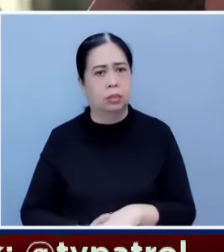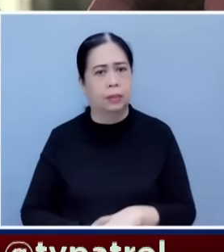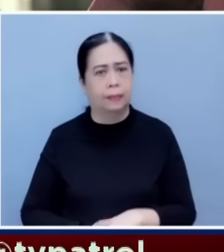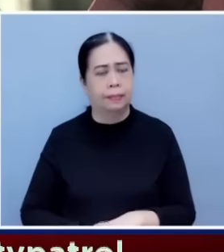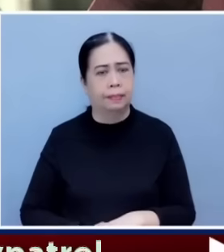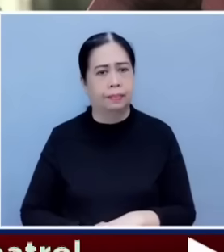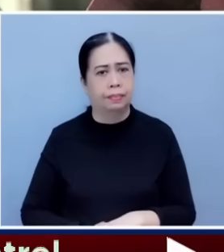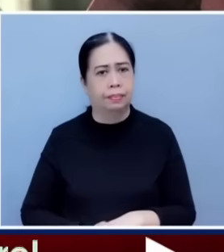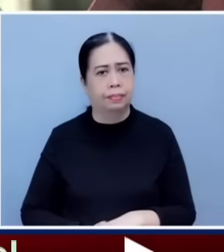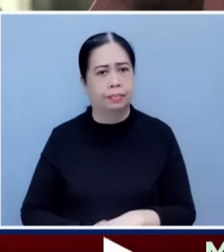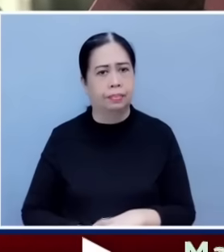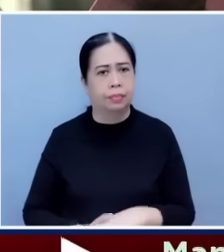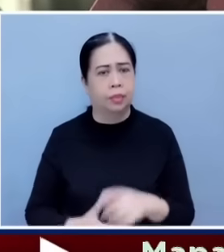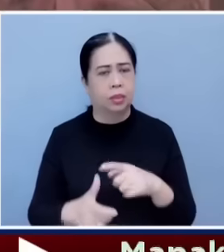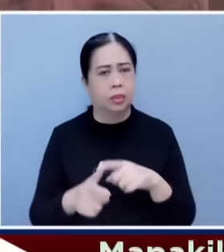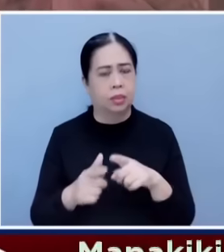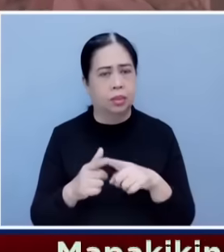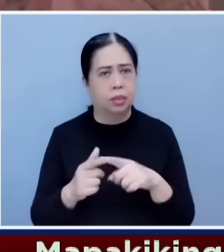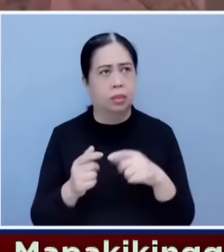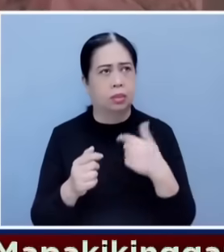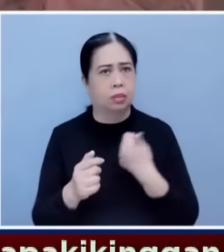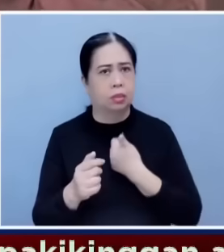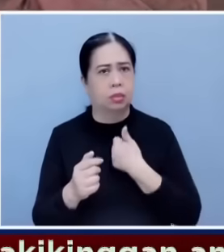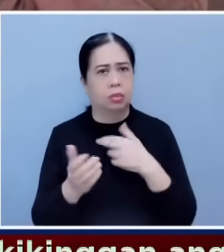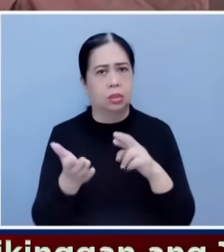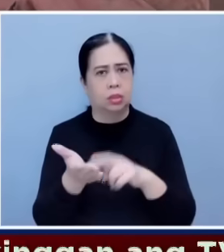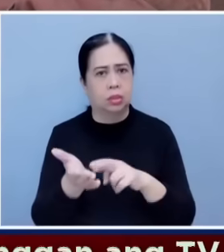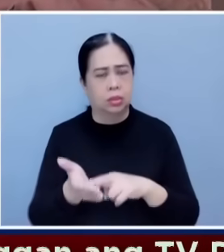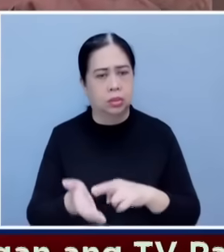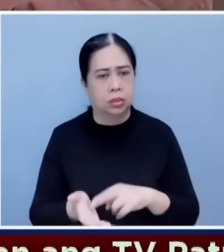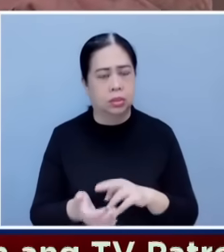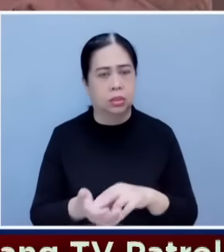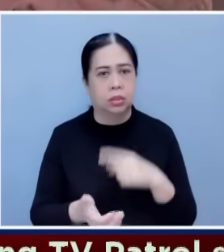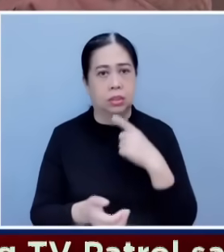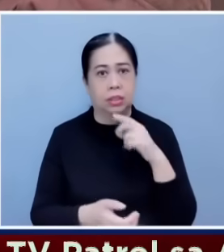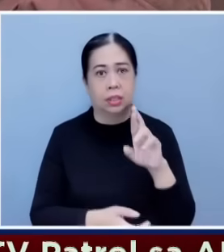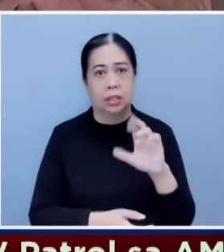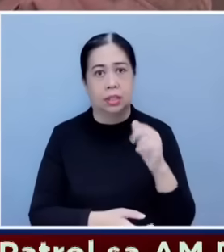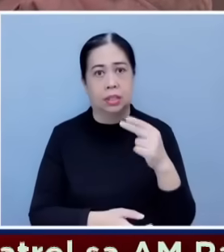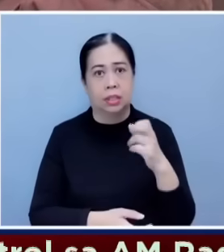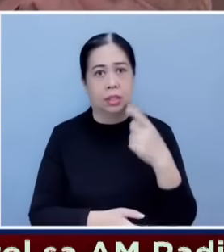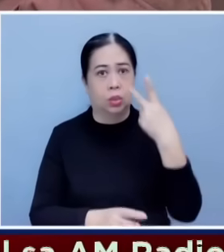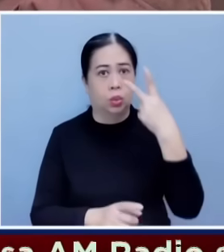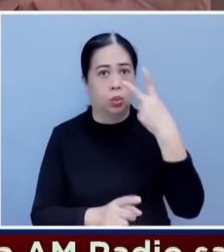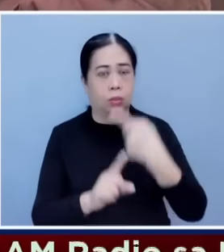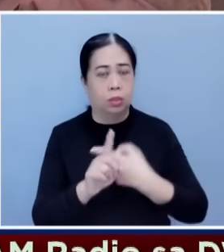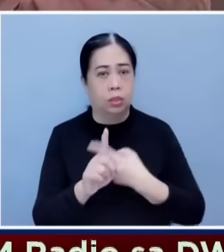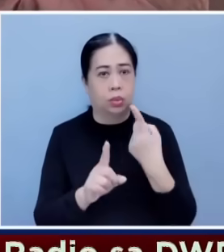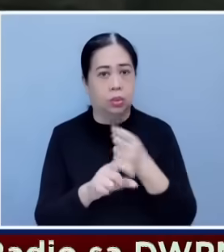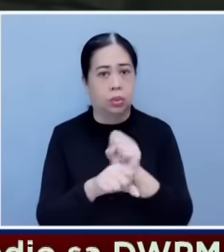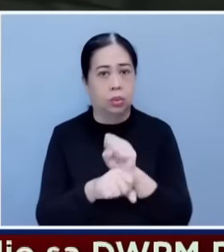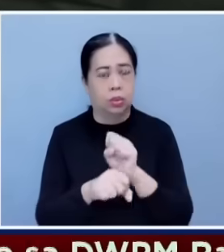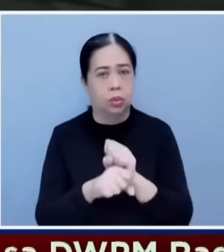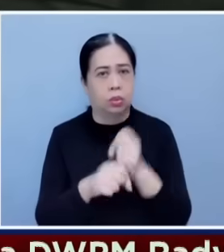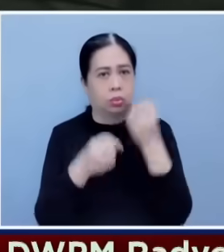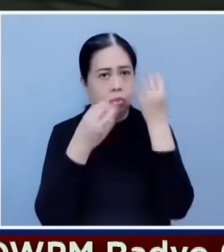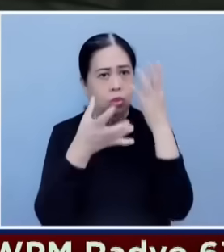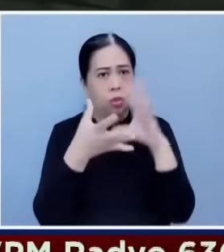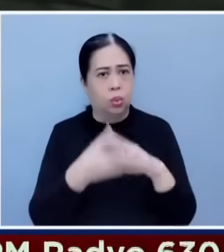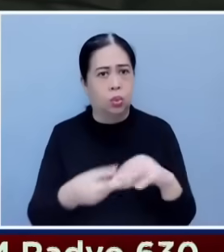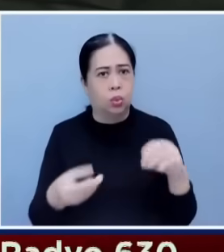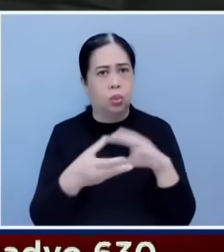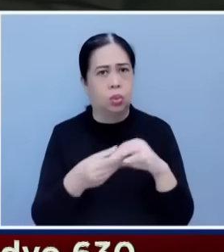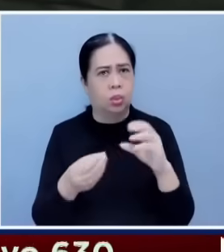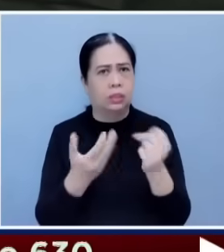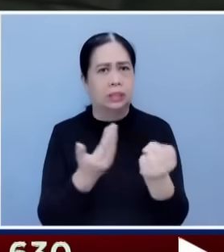At saka kami na mag-register. Si alias Rachel na 2 buwan pa lang nagtatrabaho, ikinuwento kung gaano